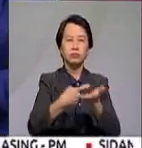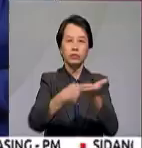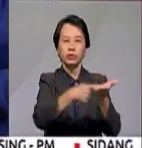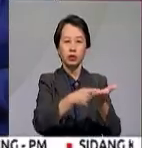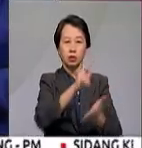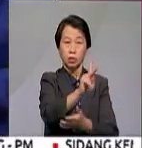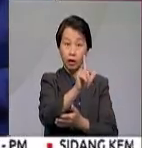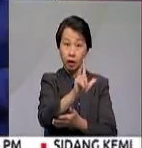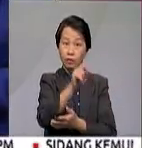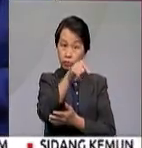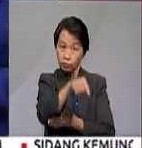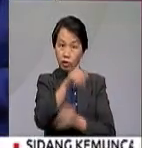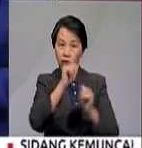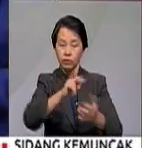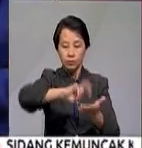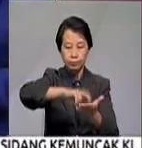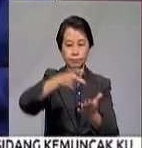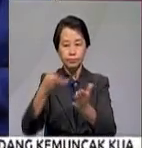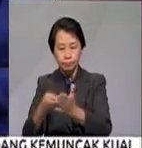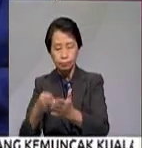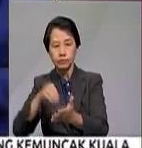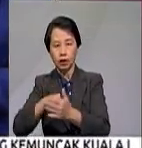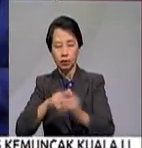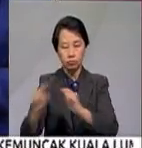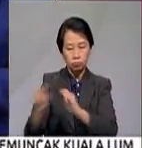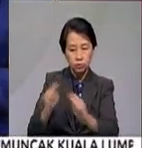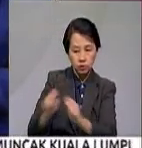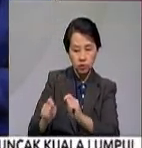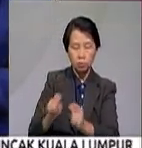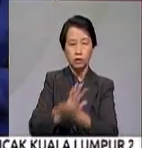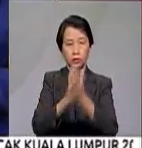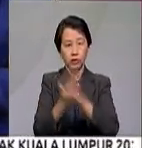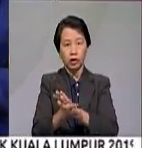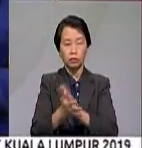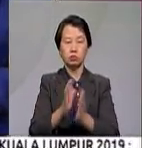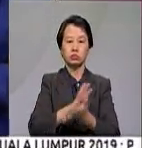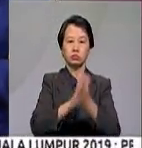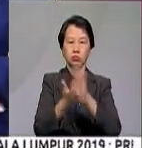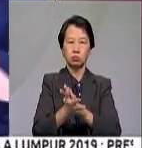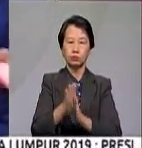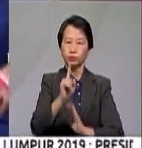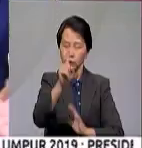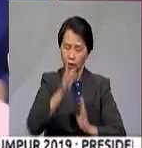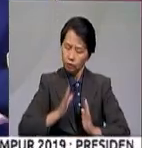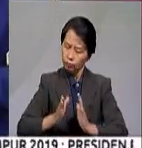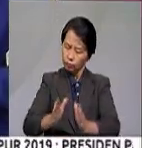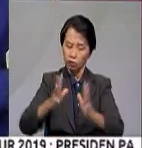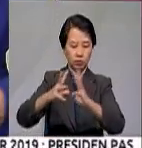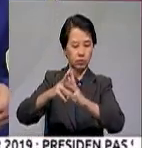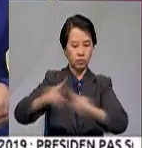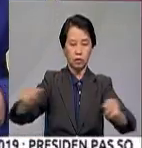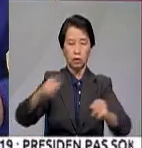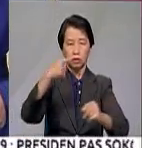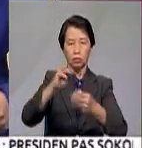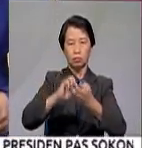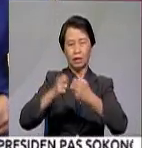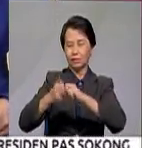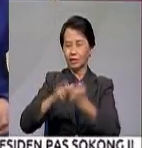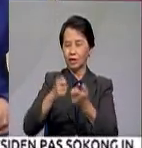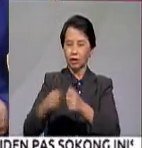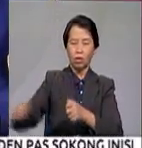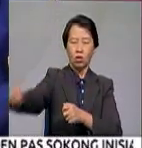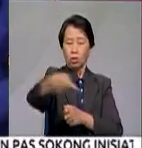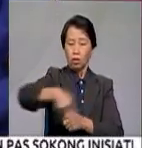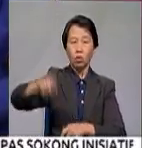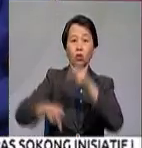Kuala Lumpur ini dapat diterjemah dalam bentuk tindakan supaya ia menjadikan satu jalan penyelesaian buat masalah yang dihadapi oleh